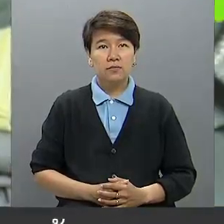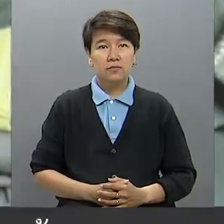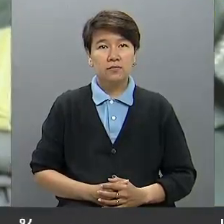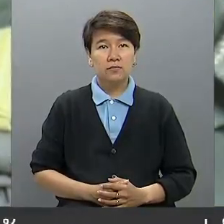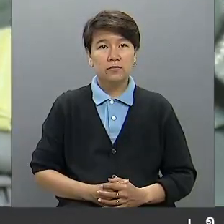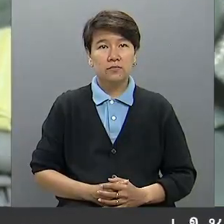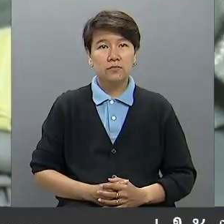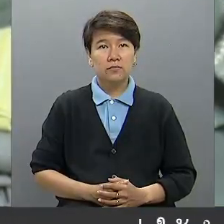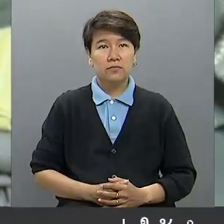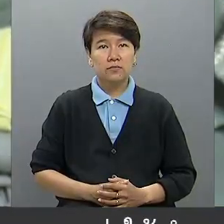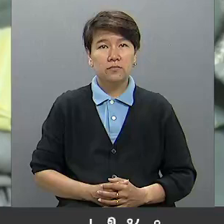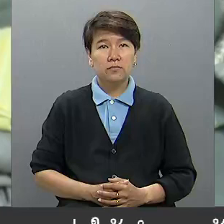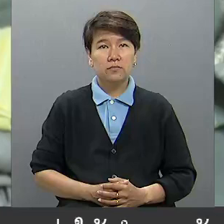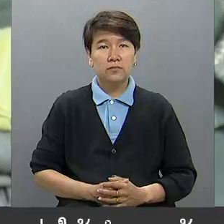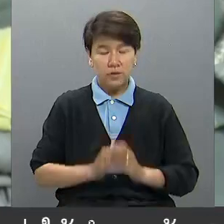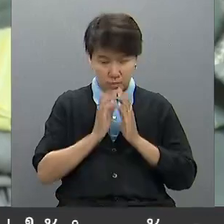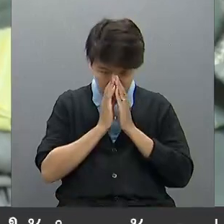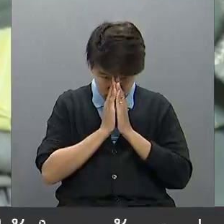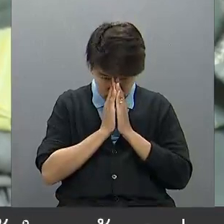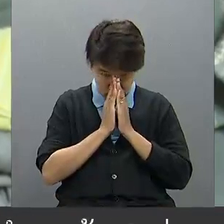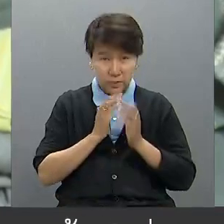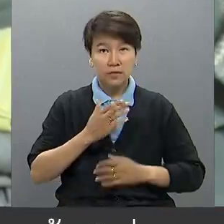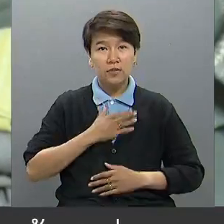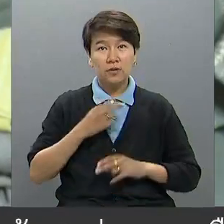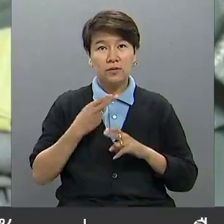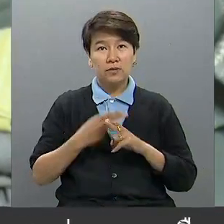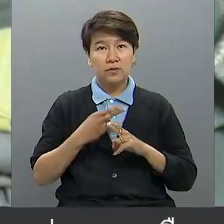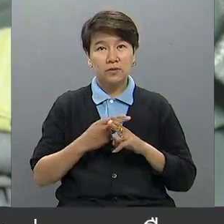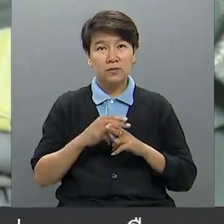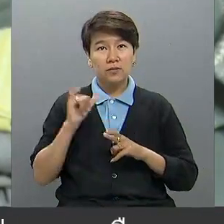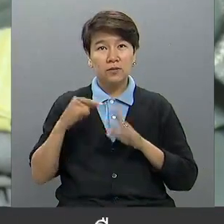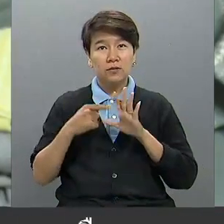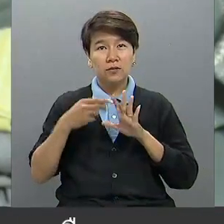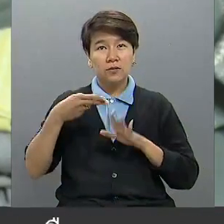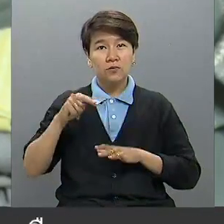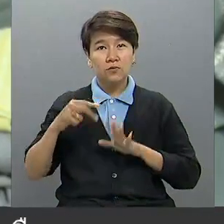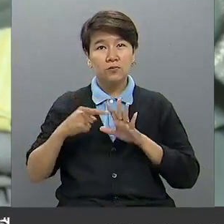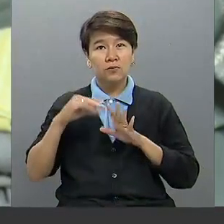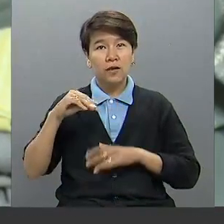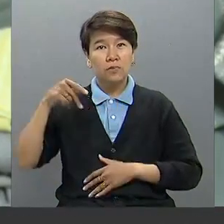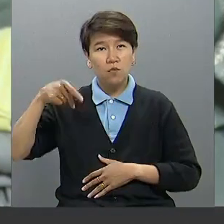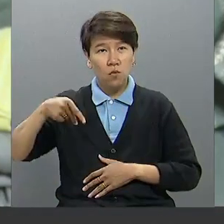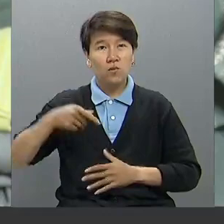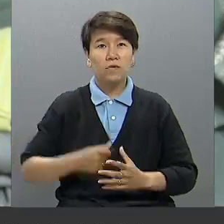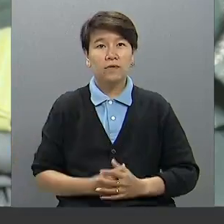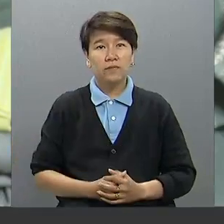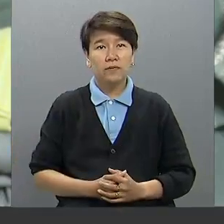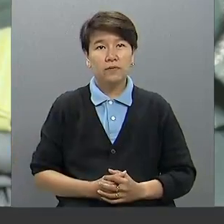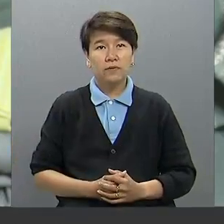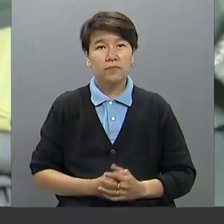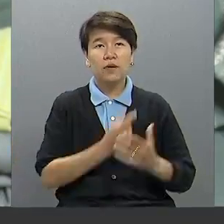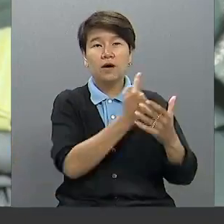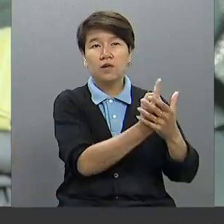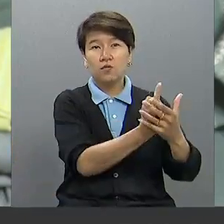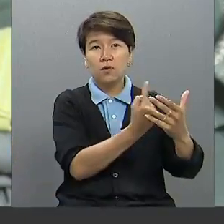สวัสดีค่ะดิฉันชื่อนางยุณาโพธนวิจิตรกูลเป็นตัวแทนของก